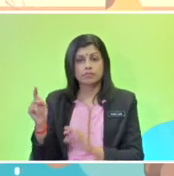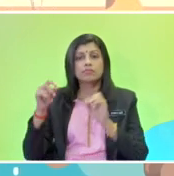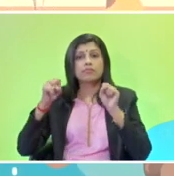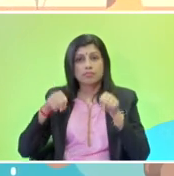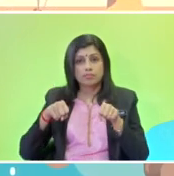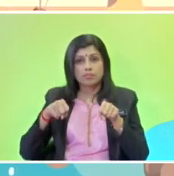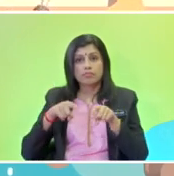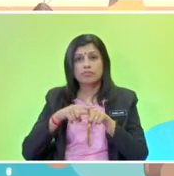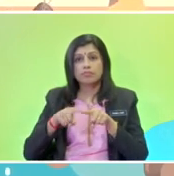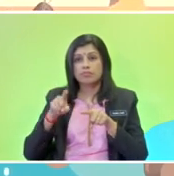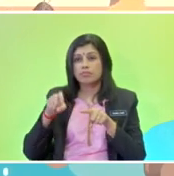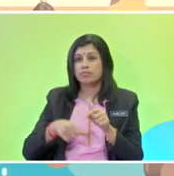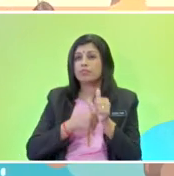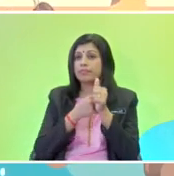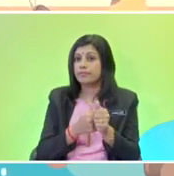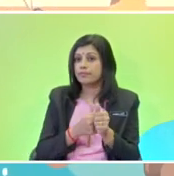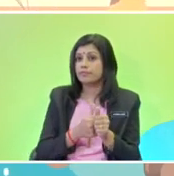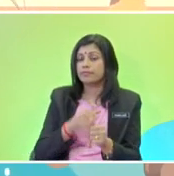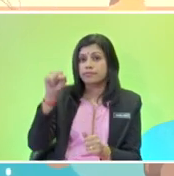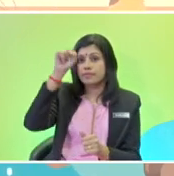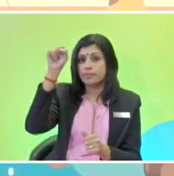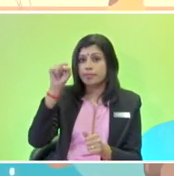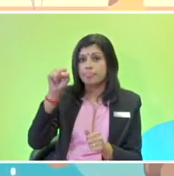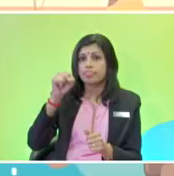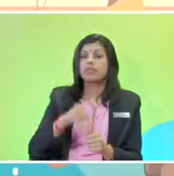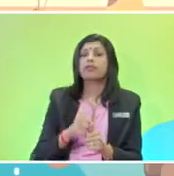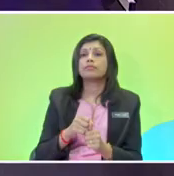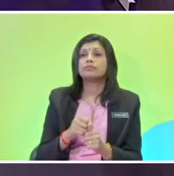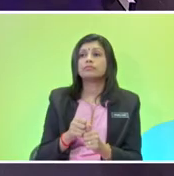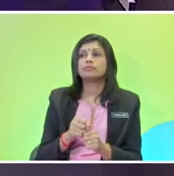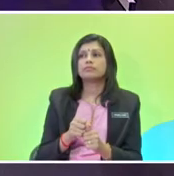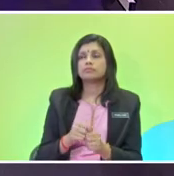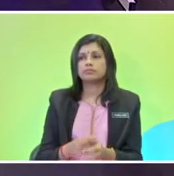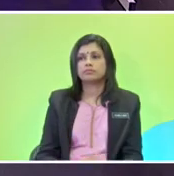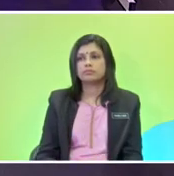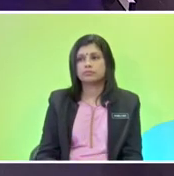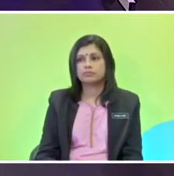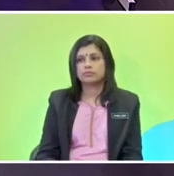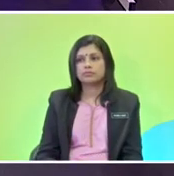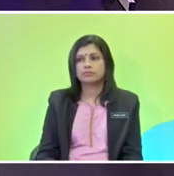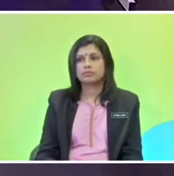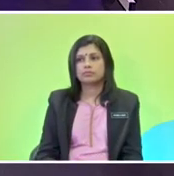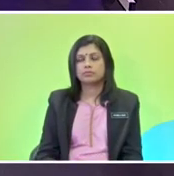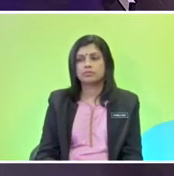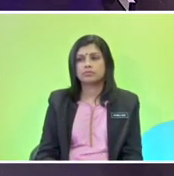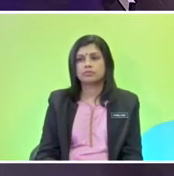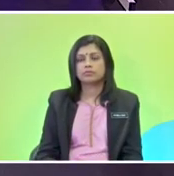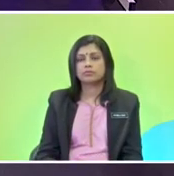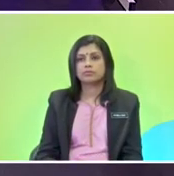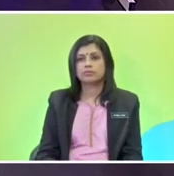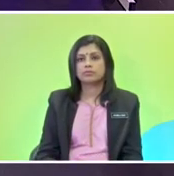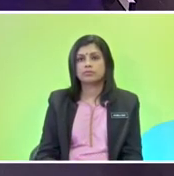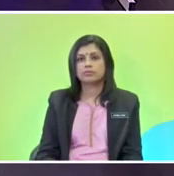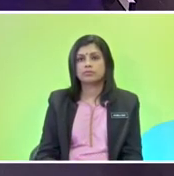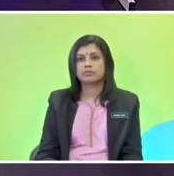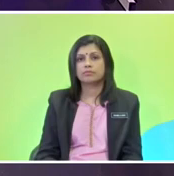ikut turutan kiri ke kanan, tambah dulu atau tolak dulu, sama jawapan. Ya cikgu, betul juga tu.